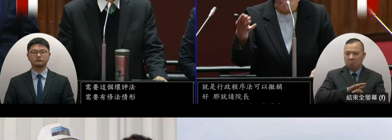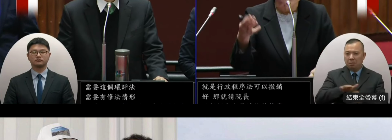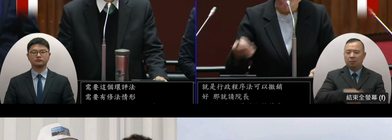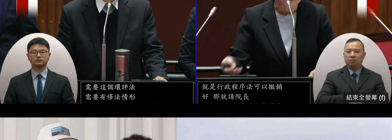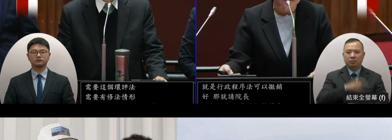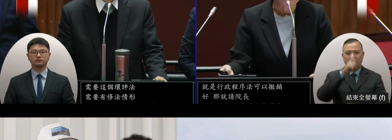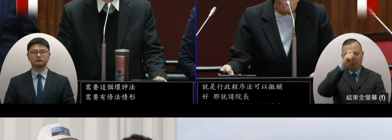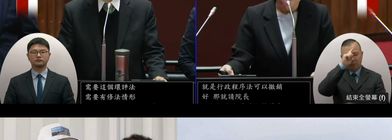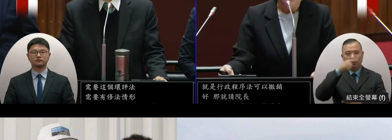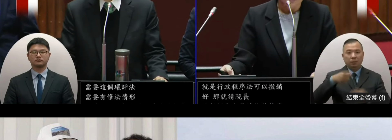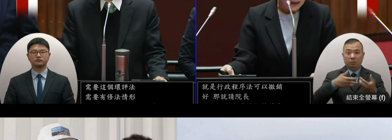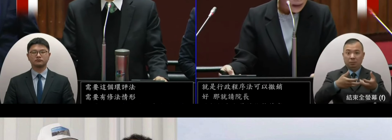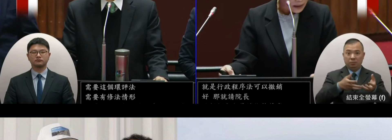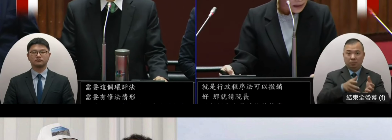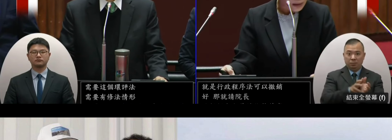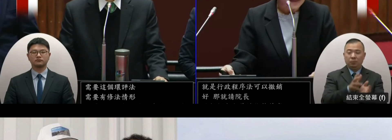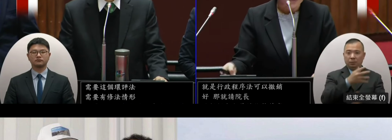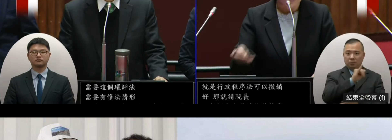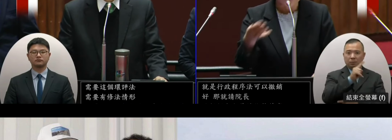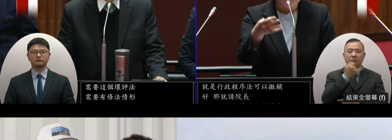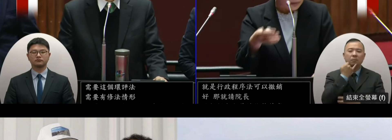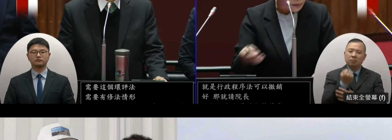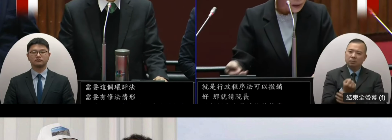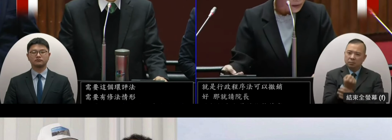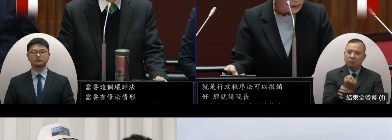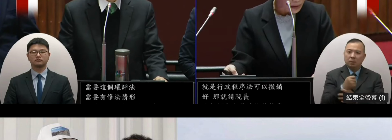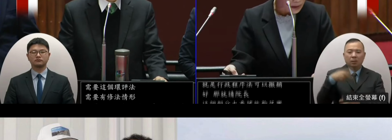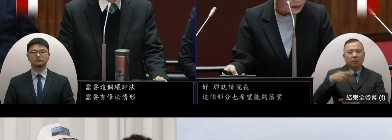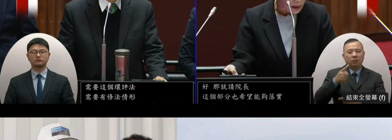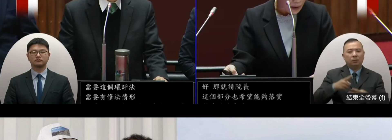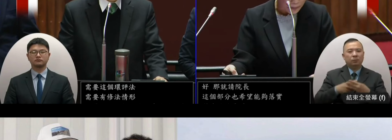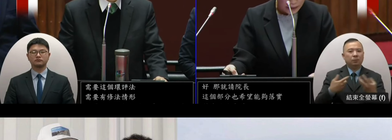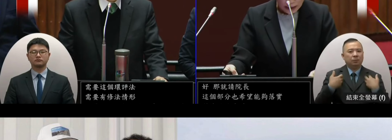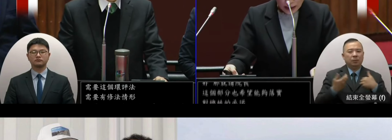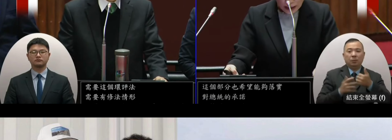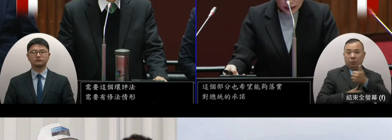望部长也能够来支持，还有主委就是撤销环评。